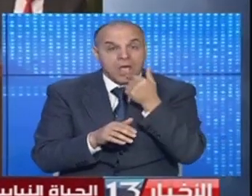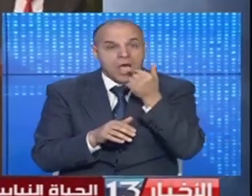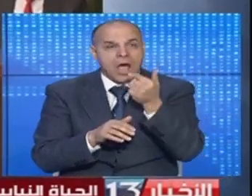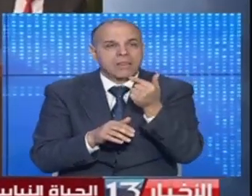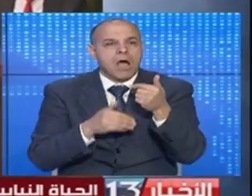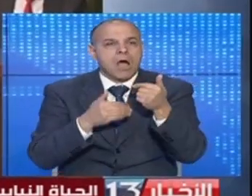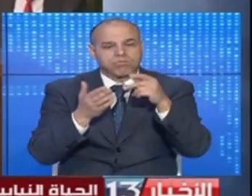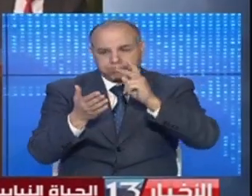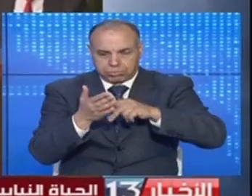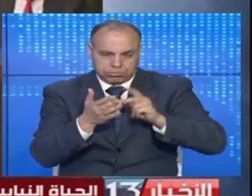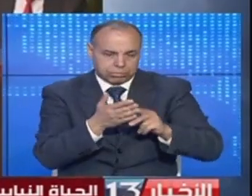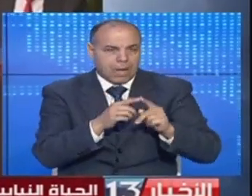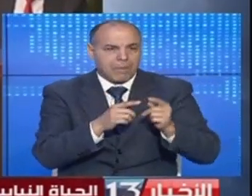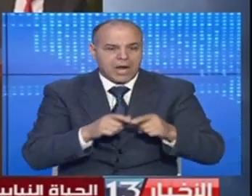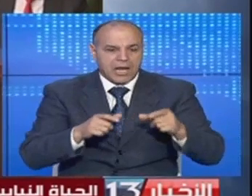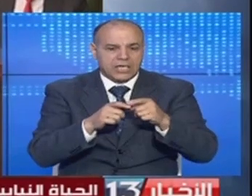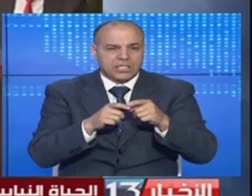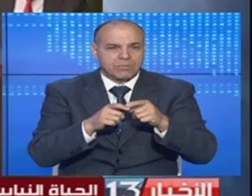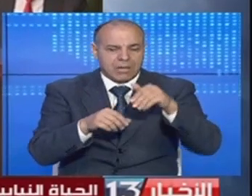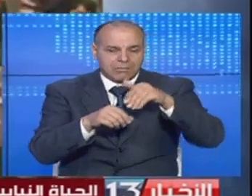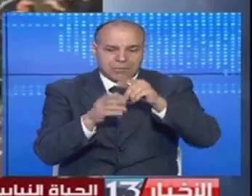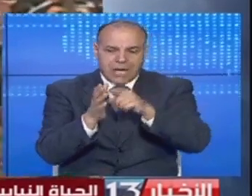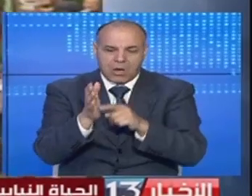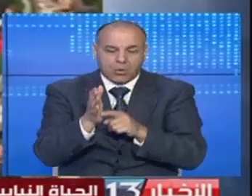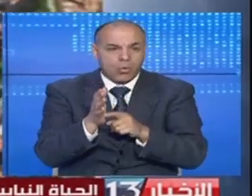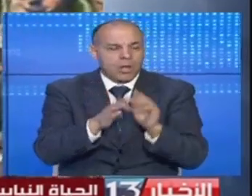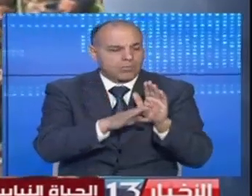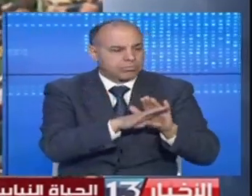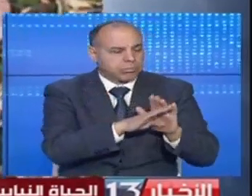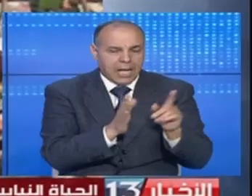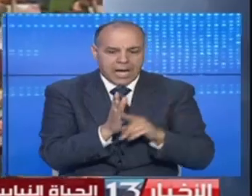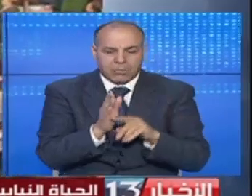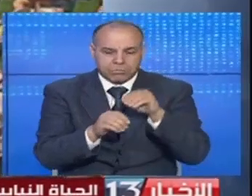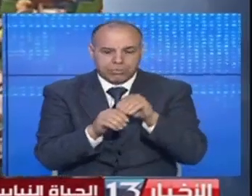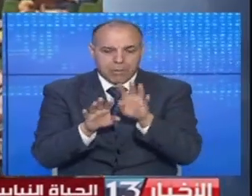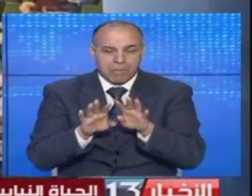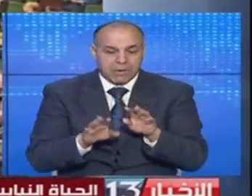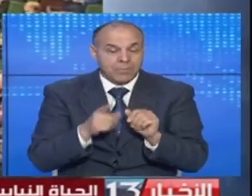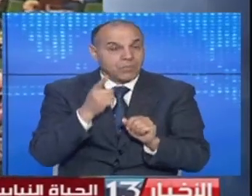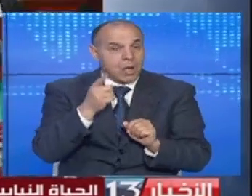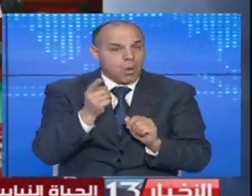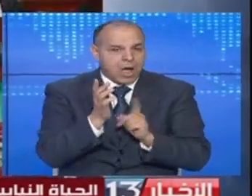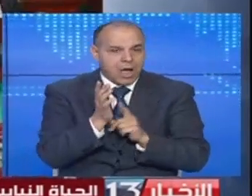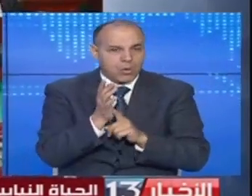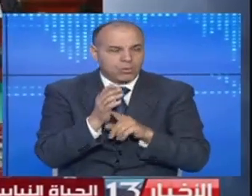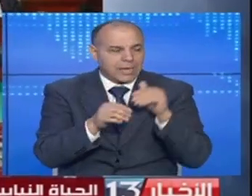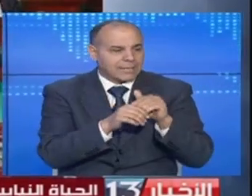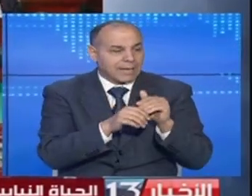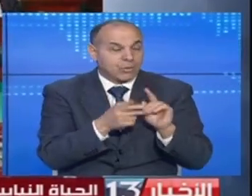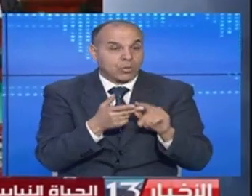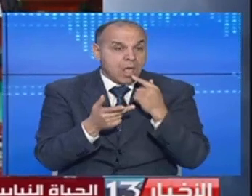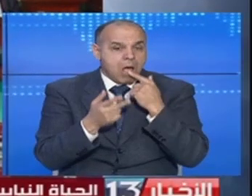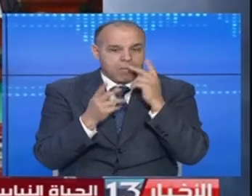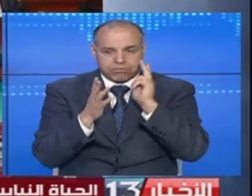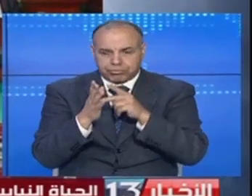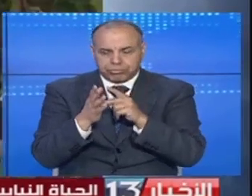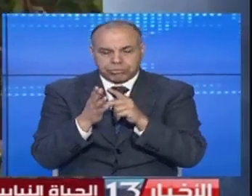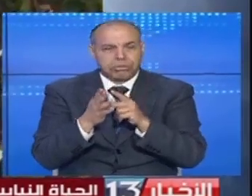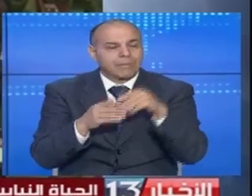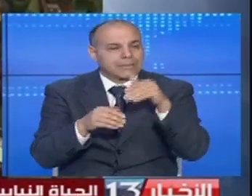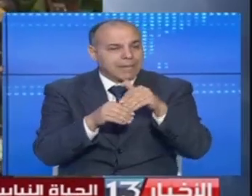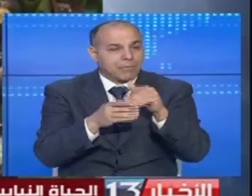بعد ان صادقت عليه لجنه النظام الداخلي والحصانه والقوانين البرلمانيه والقوانين الانتخابيه واقرت عتبه